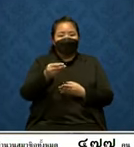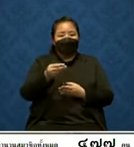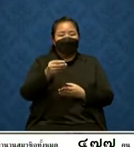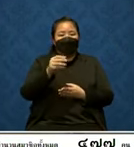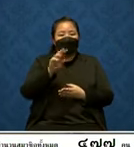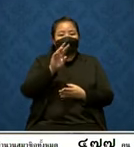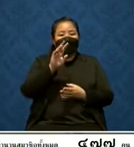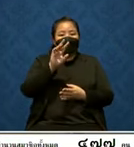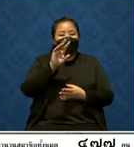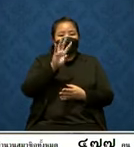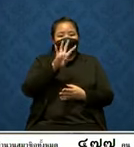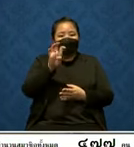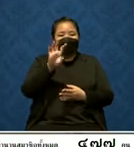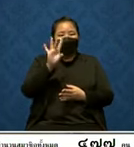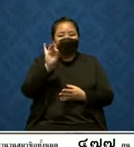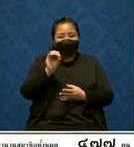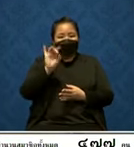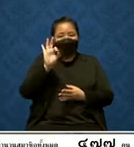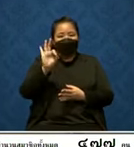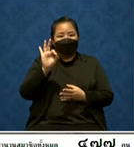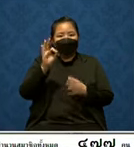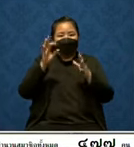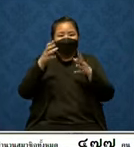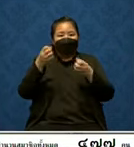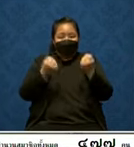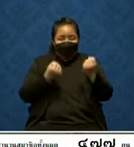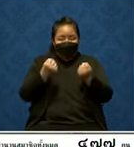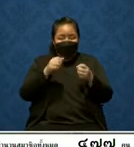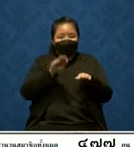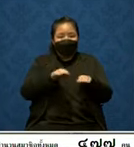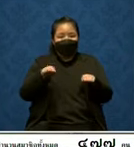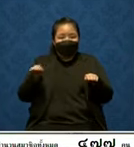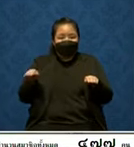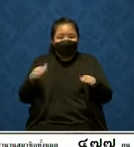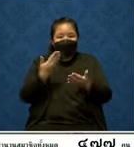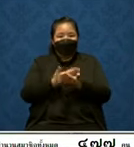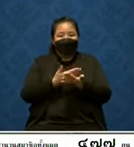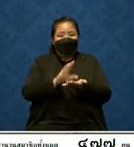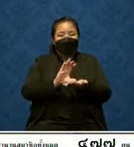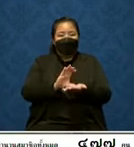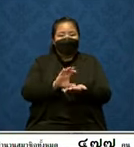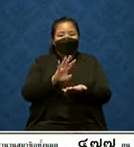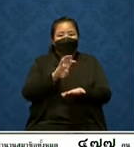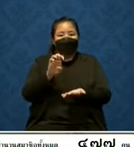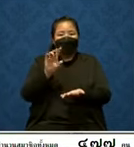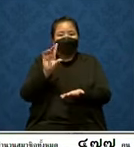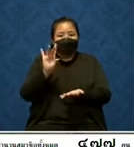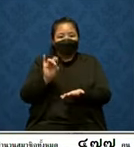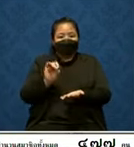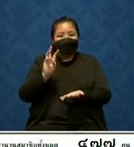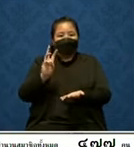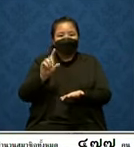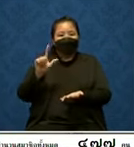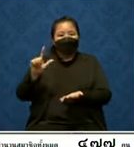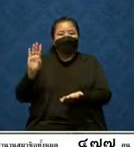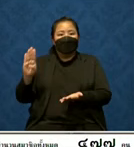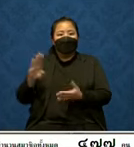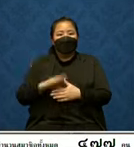คันในวงเงิน 4,261 ล้านบาทในขณะที่มีบริษั